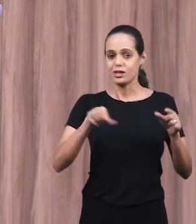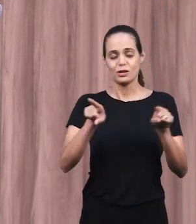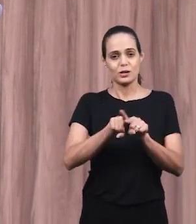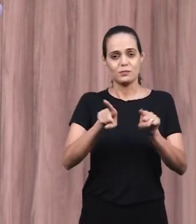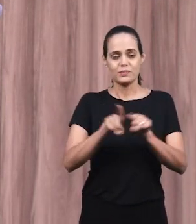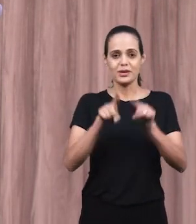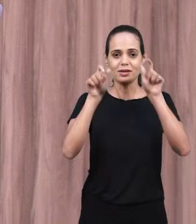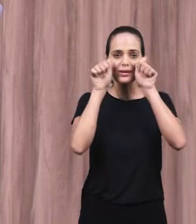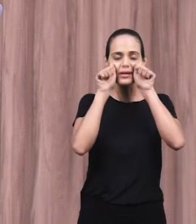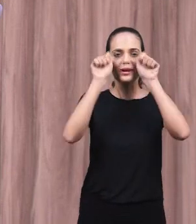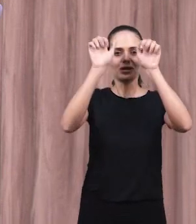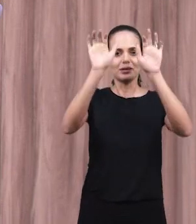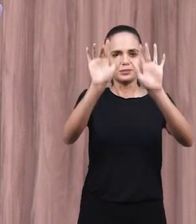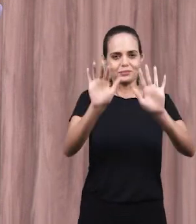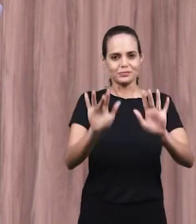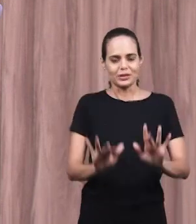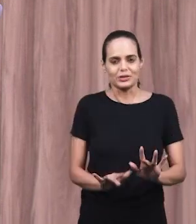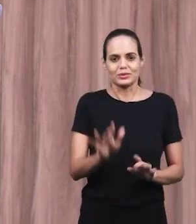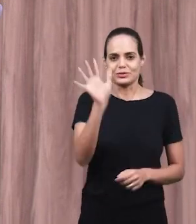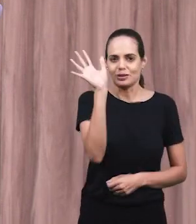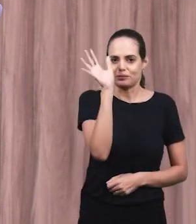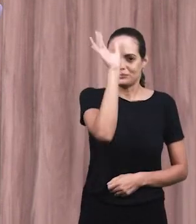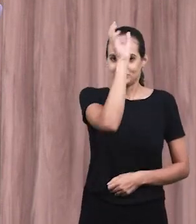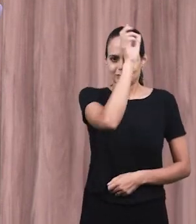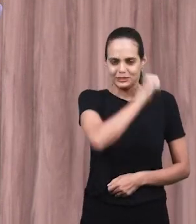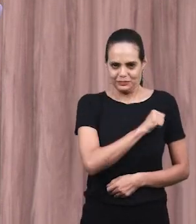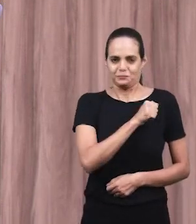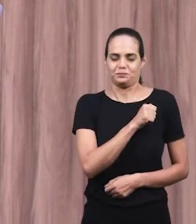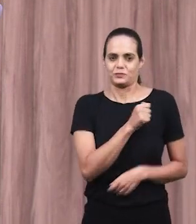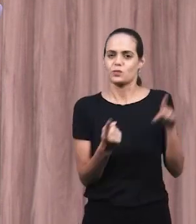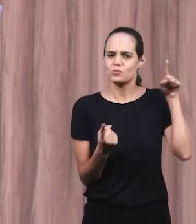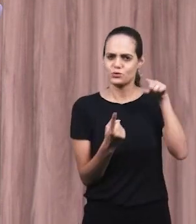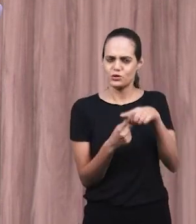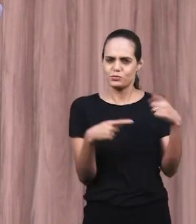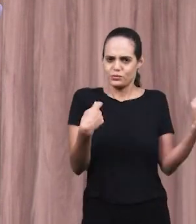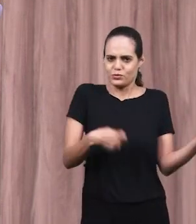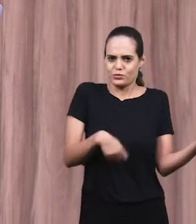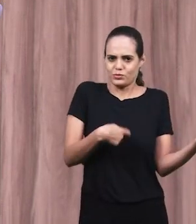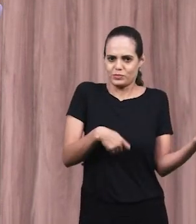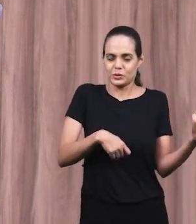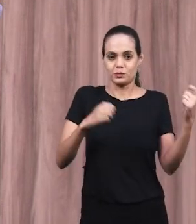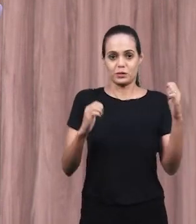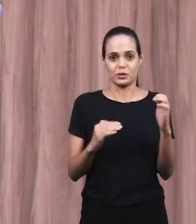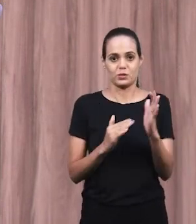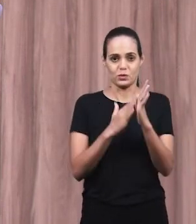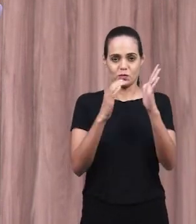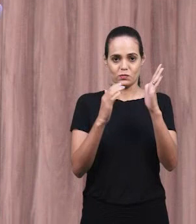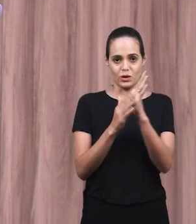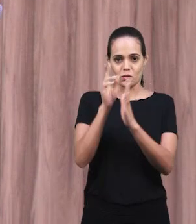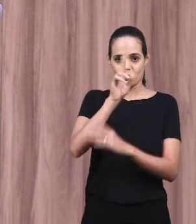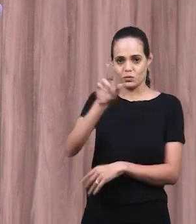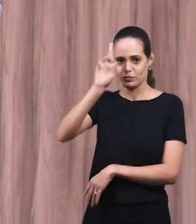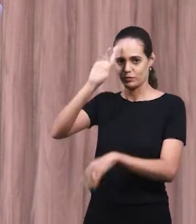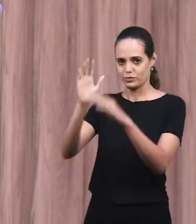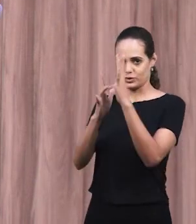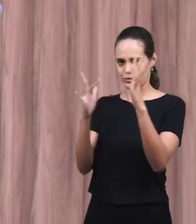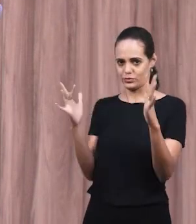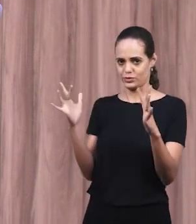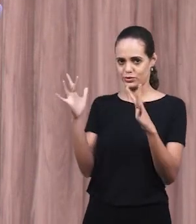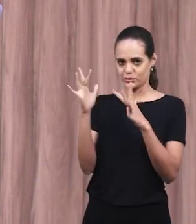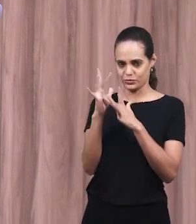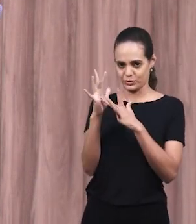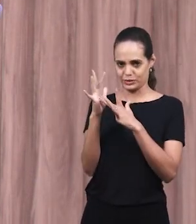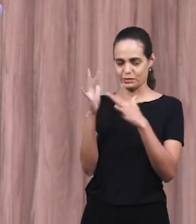aussi la bénédiction de pouvoir apprendre un instrument pour louer le Seigneur Jésus. Gloire à Dieu. Maintenant,